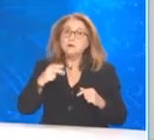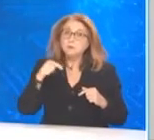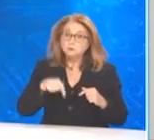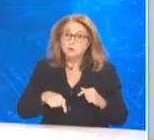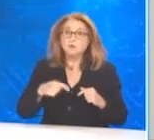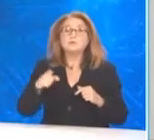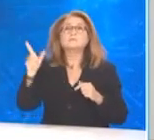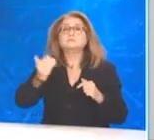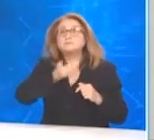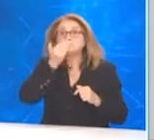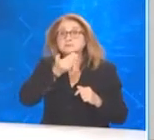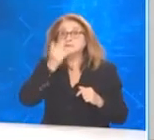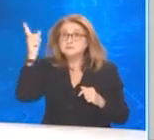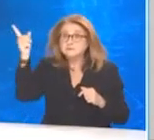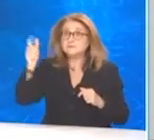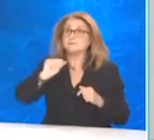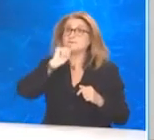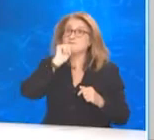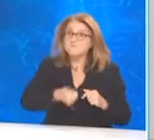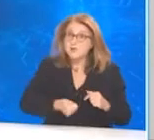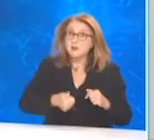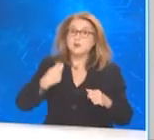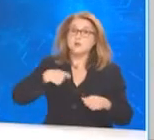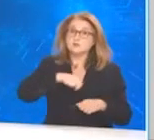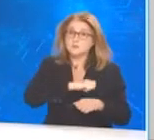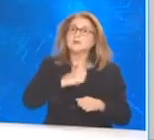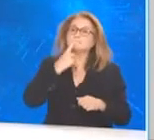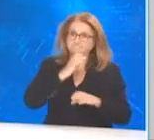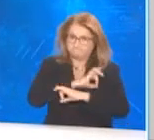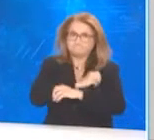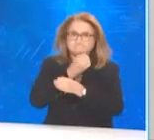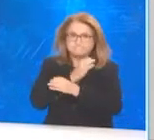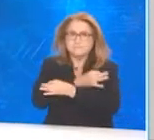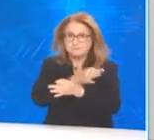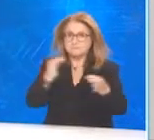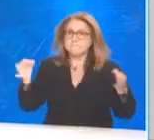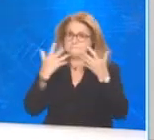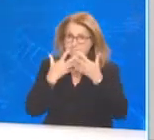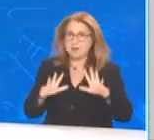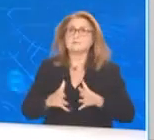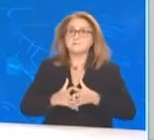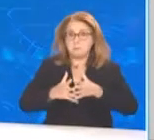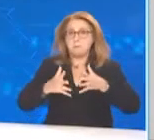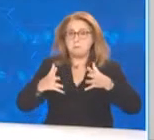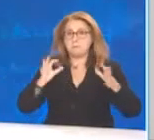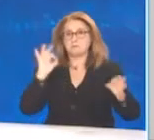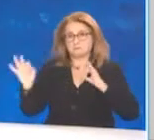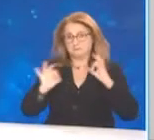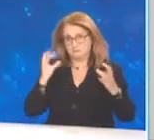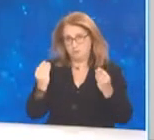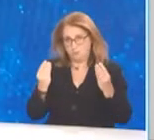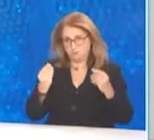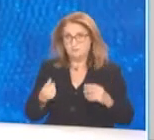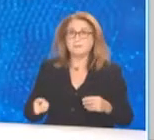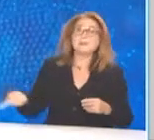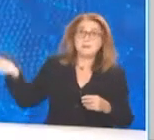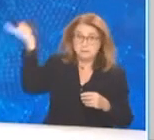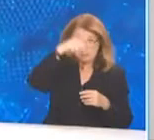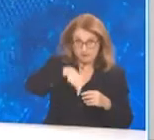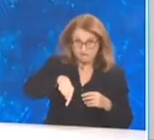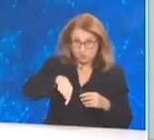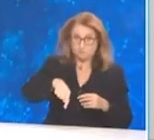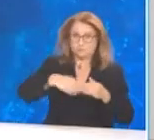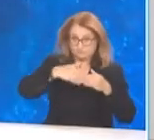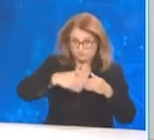στην περίπτωση της Τσεχίας, του Βελγίου και της Ισπανίας. Επιπλέον, υπενθυμίζεται ότι από αύριο είναι υποχρεωμένοι να προσκομίζουν